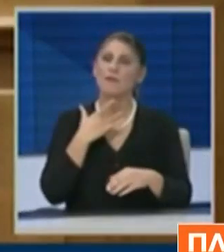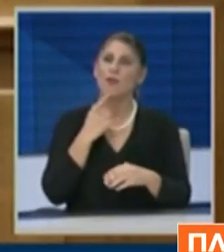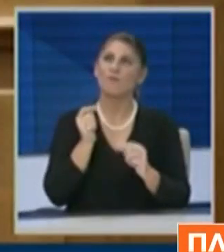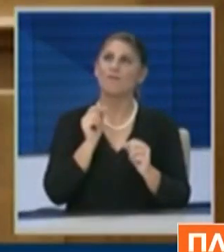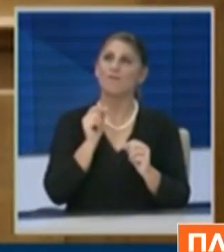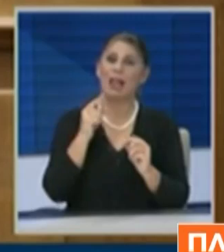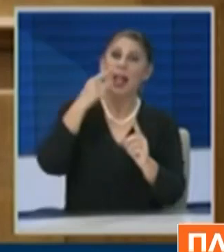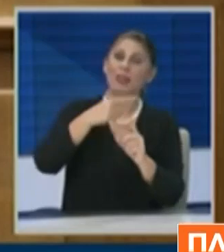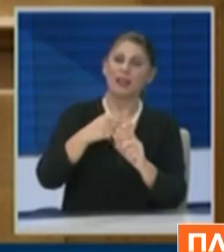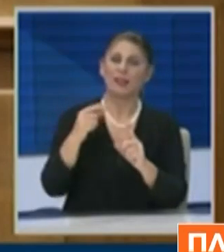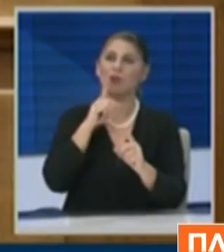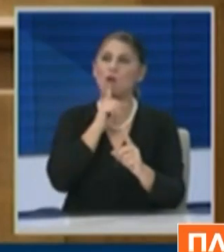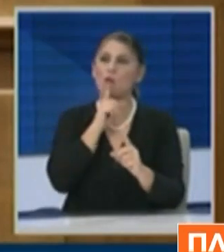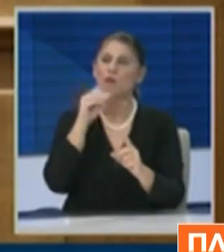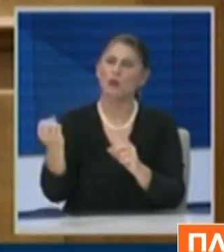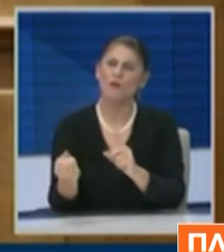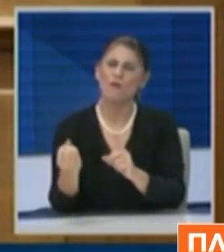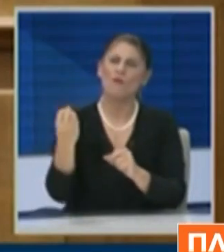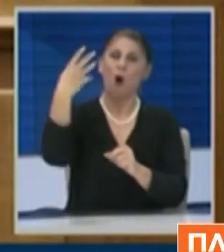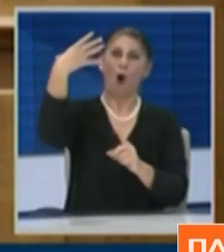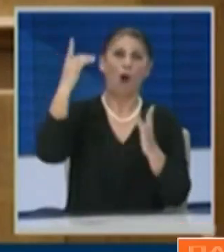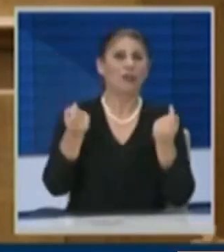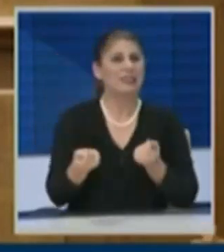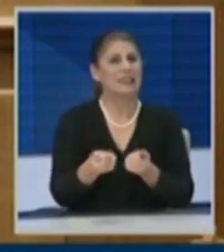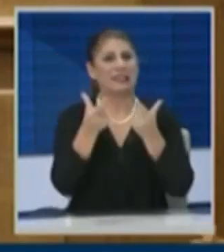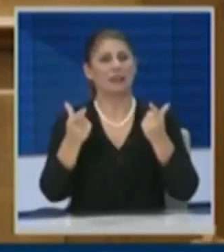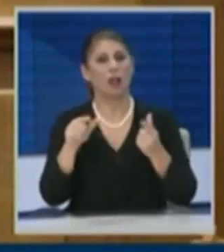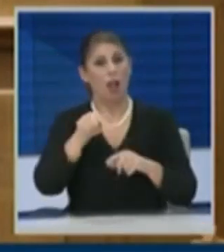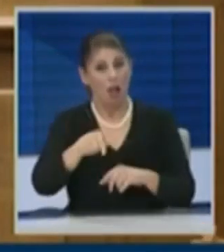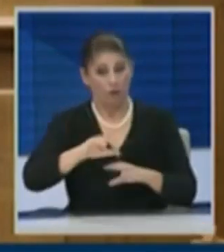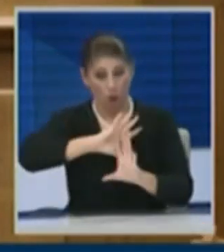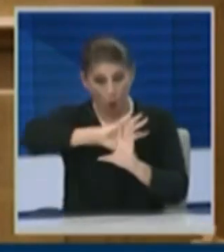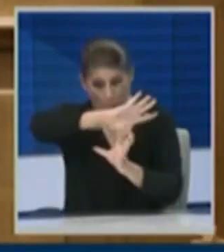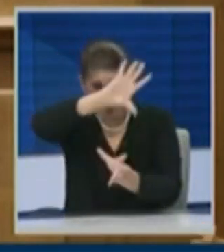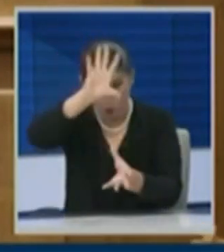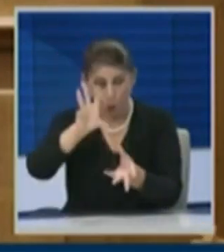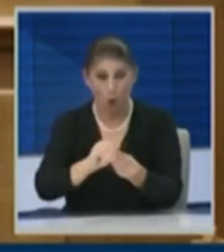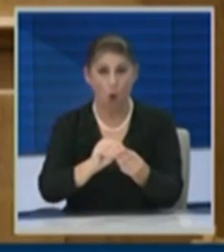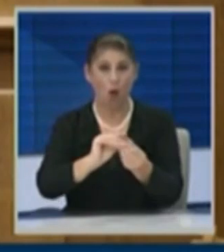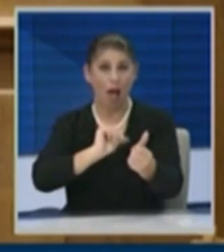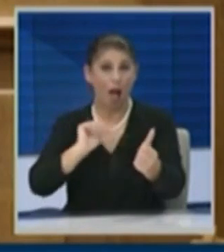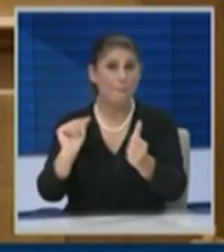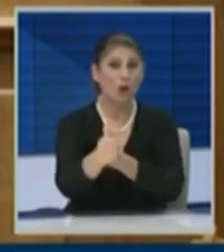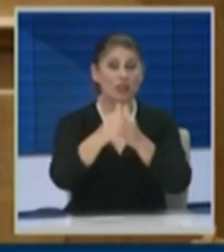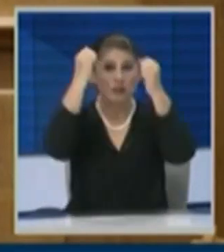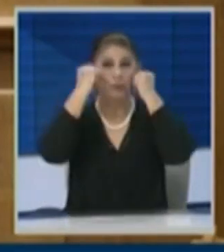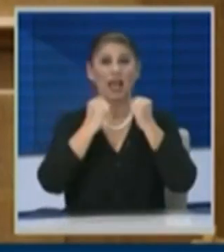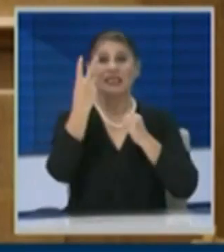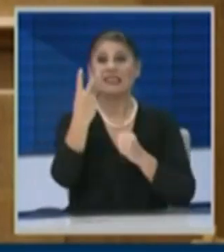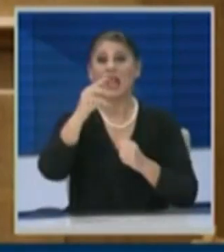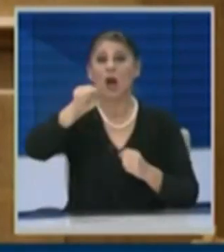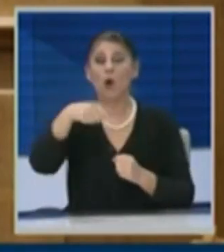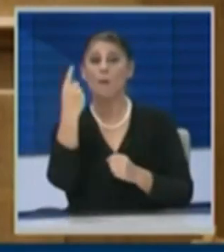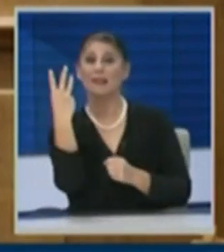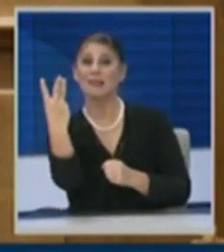Όλη αυτή η αποκατάσταση των ζημιών θα ξεπεράσει το κόστος στα 3,3 δισεκατομμύρια ευρώ. Το μεγαλύτερο μέρος της θα